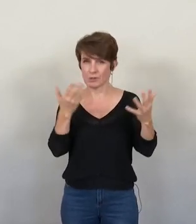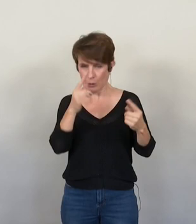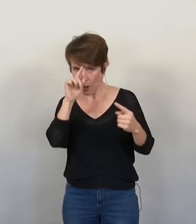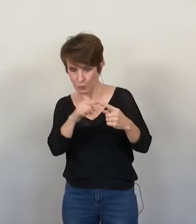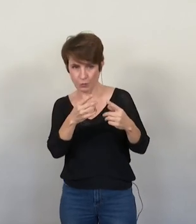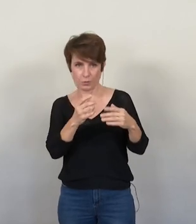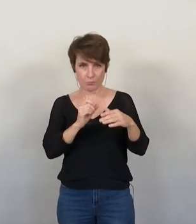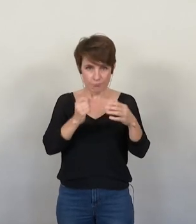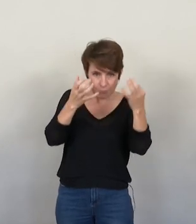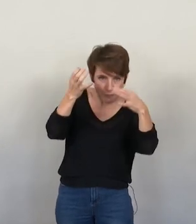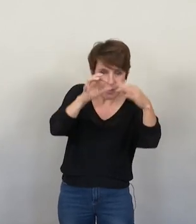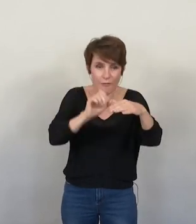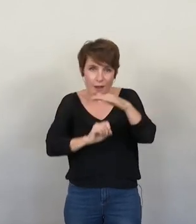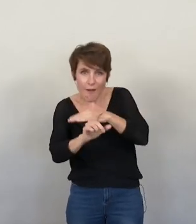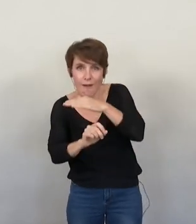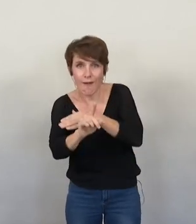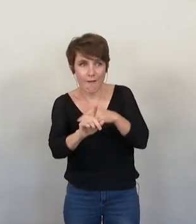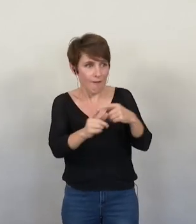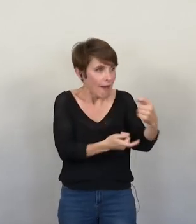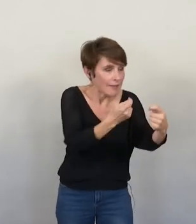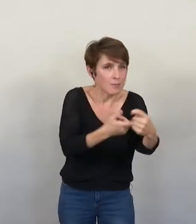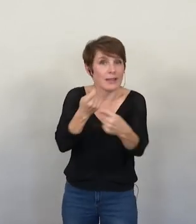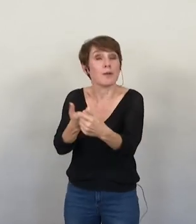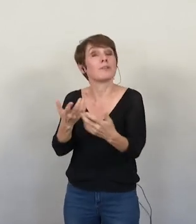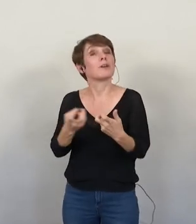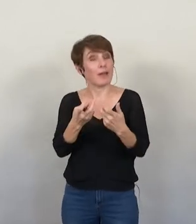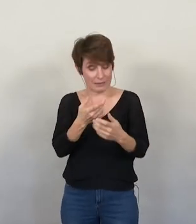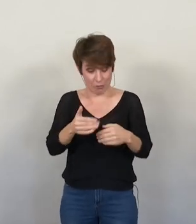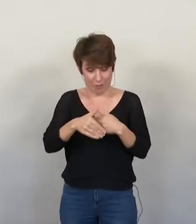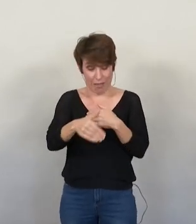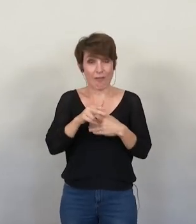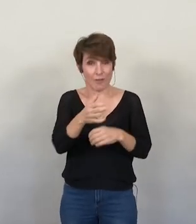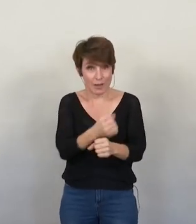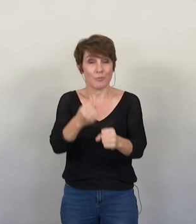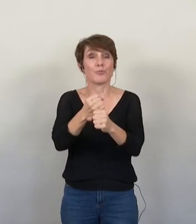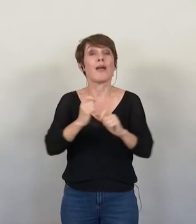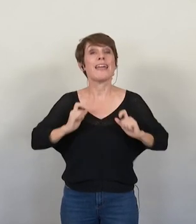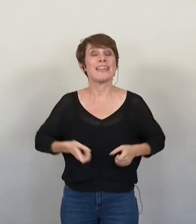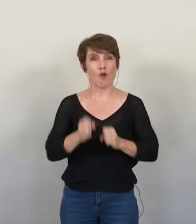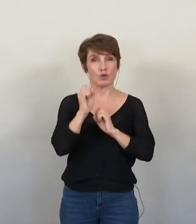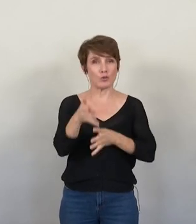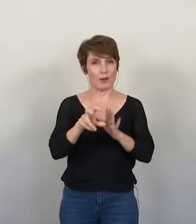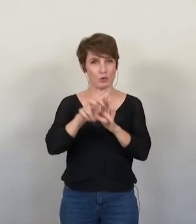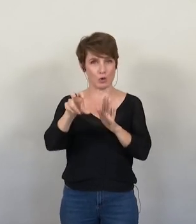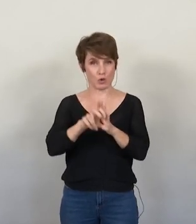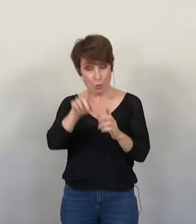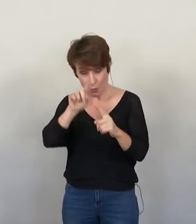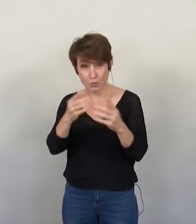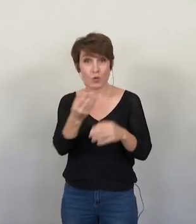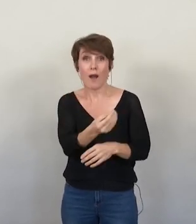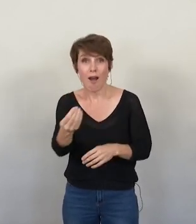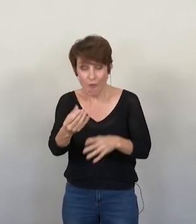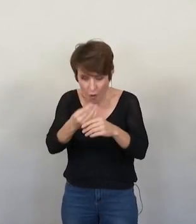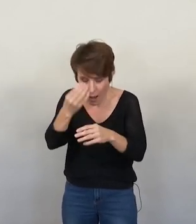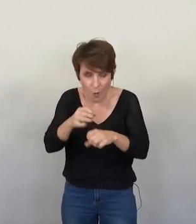et d'innovation nous lançons l'école du vélo de Grenoble et qui permettra à des générations d'enfants de savoir rouler en ville